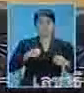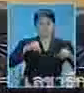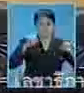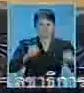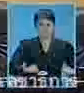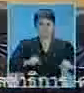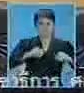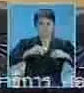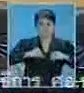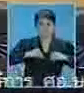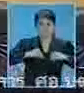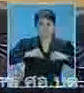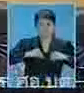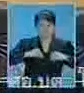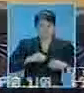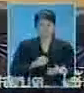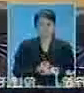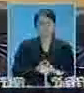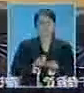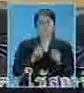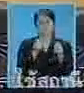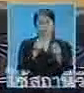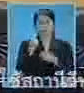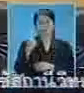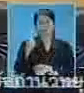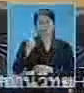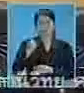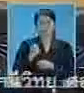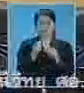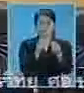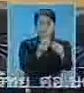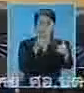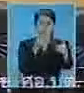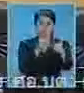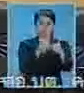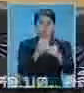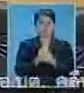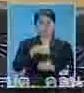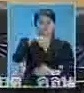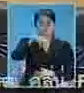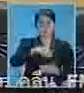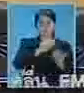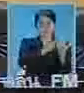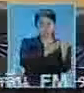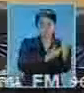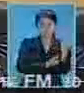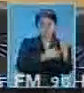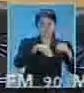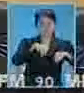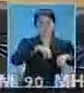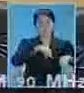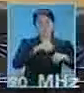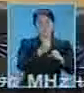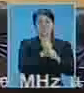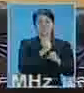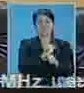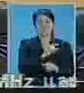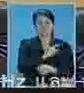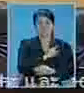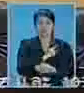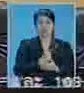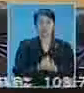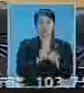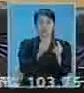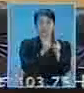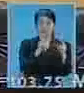เห็นชอบแล้วเป็นการมอบอำนาจโดยตรงไปที่สำนักงานสลากกินแบ่งรัฐบาลโดยกำหนดให้คณะกร